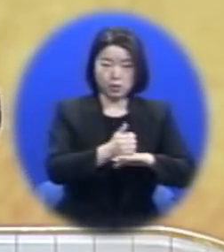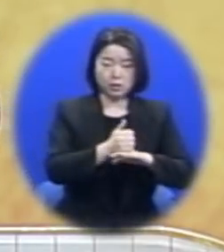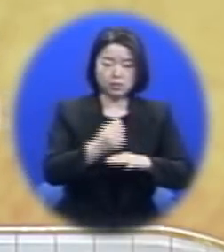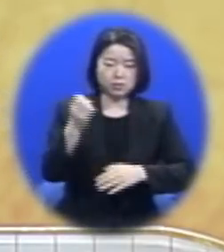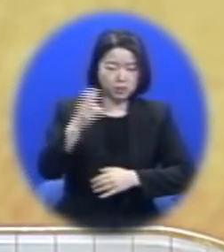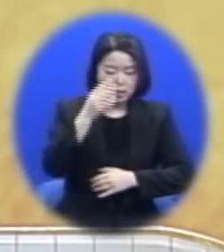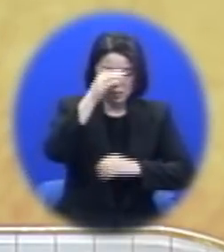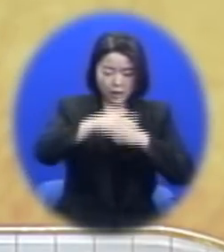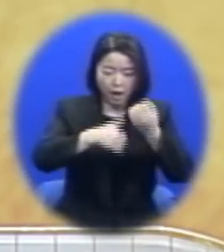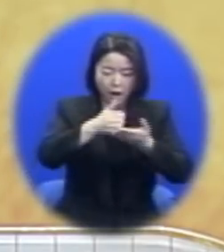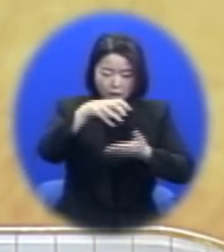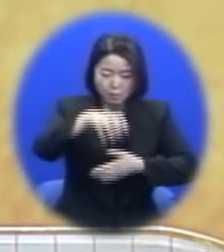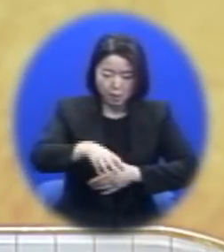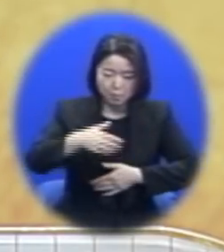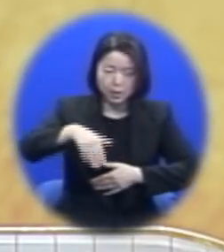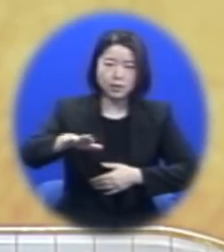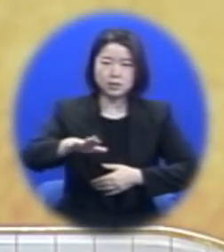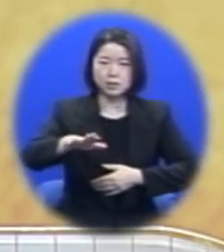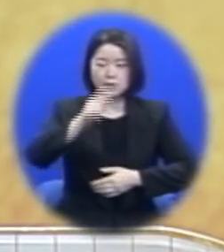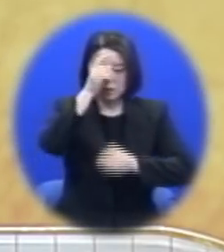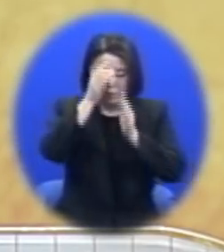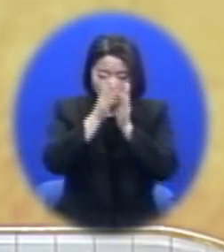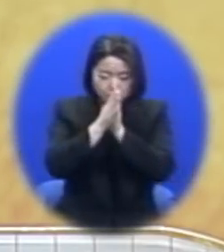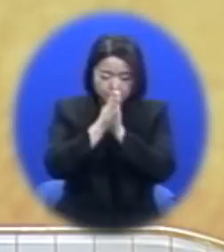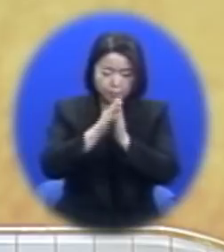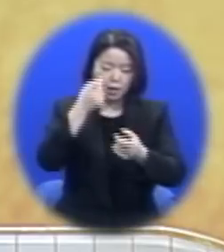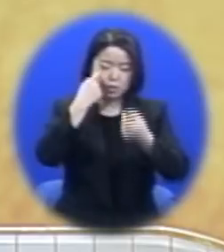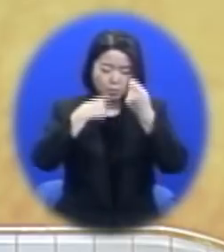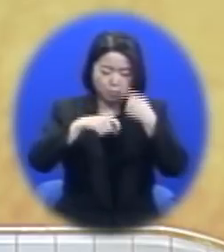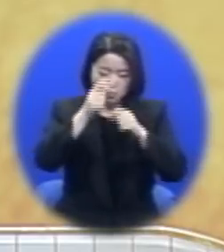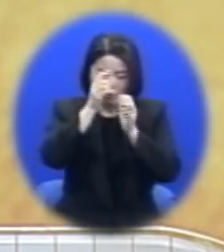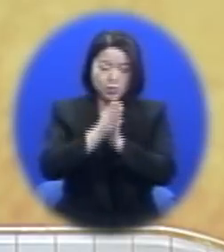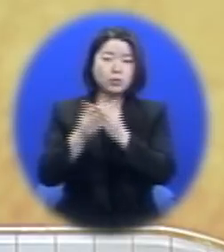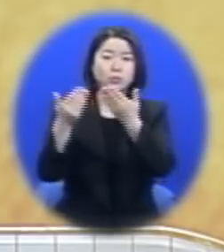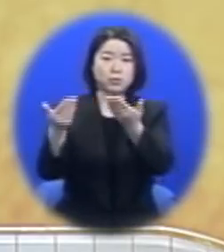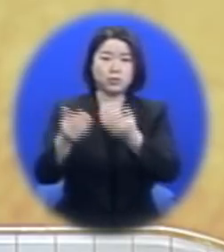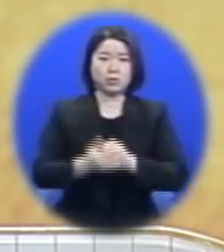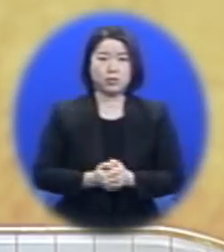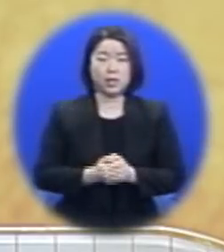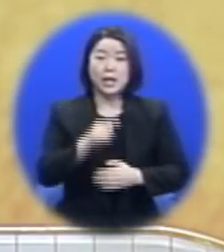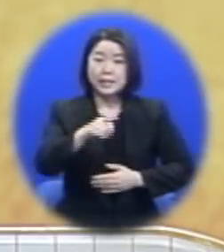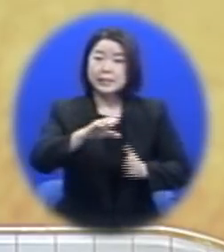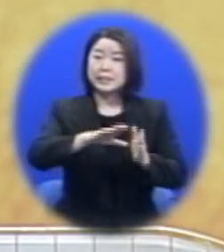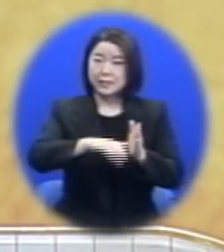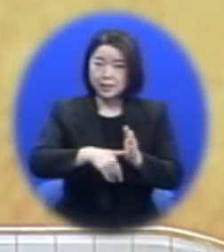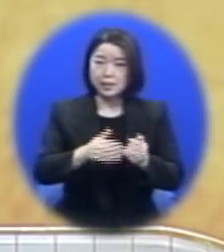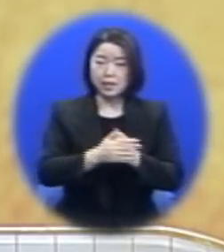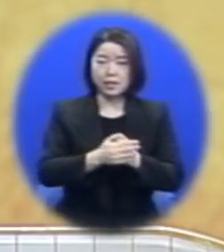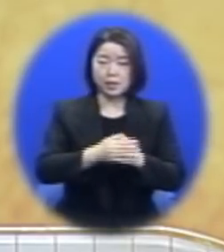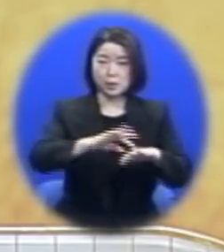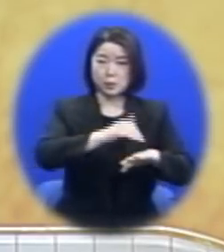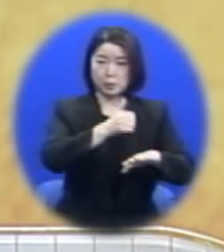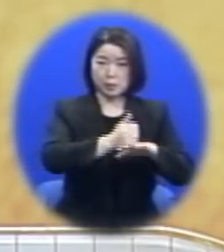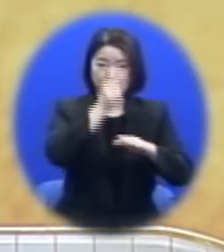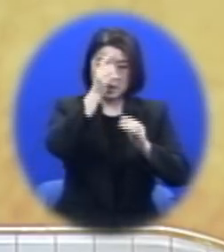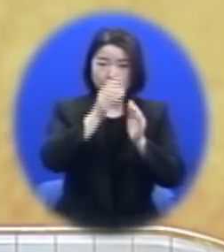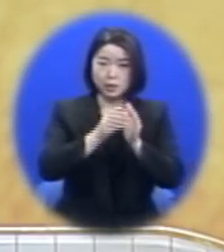나가서 벽을 향하여 눈물로 하나님께 기도합니다. 그때 그 히스기야의 기도가